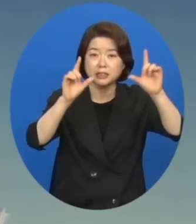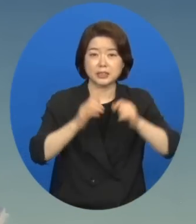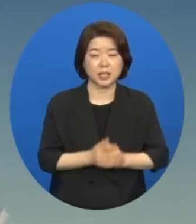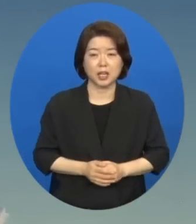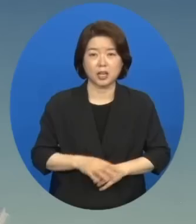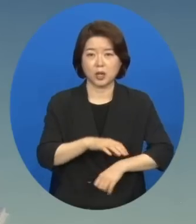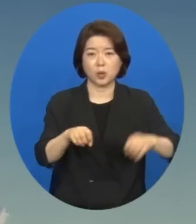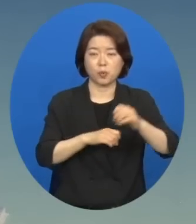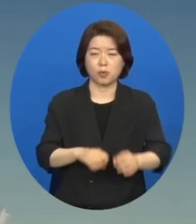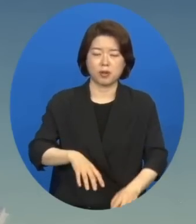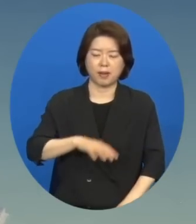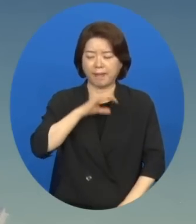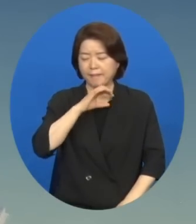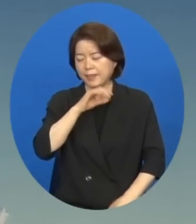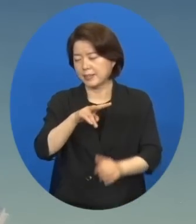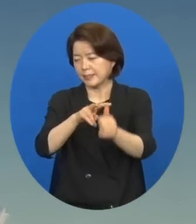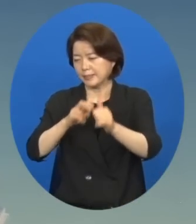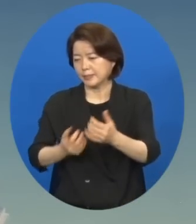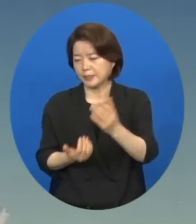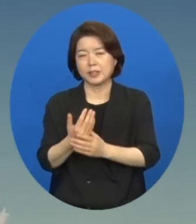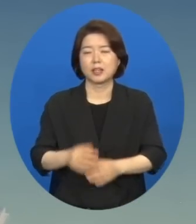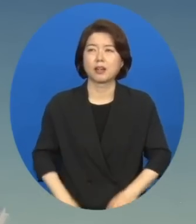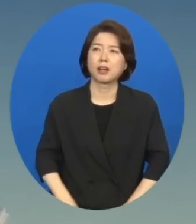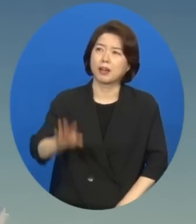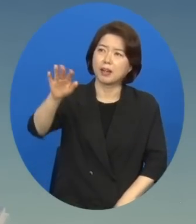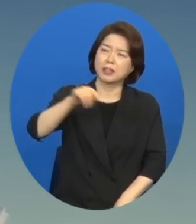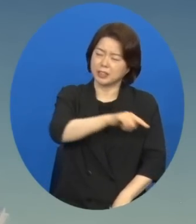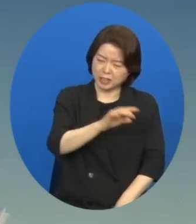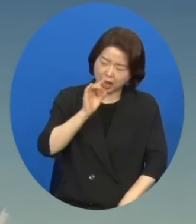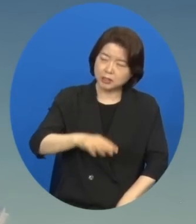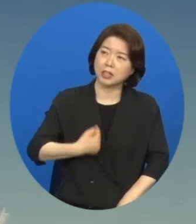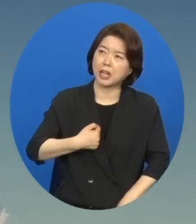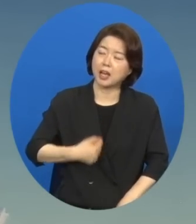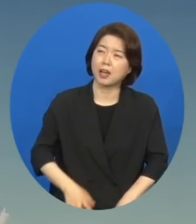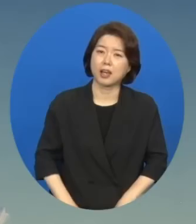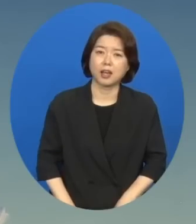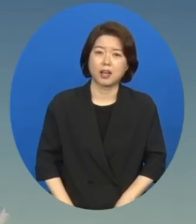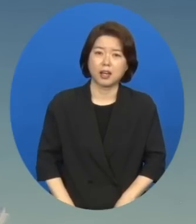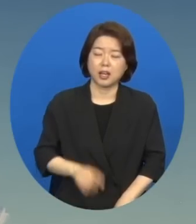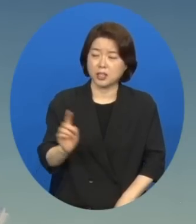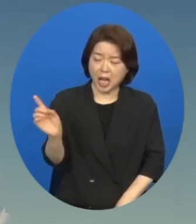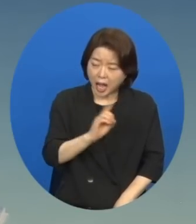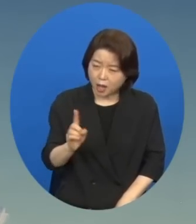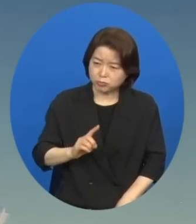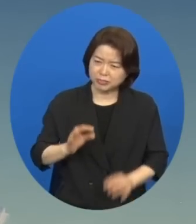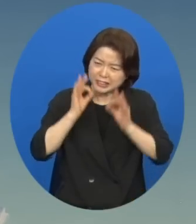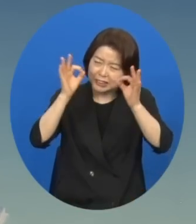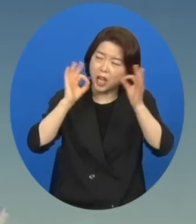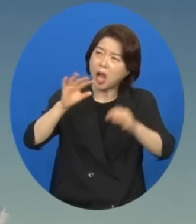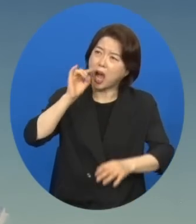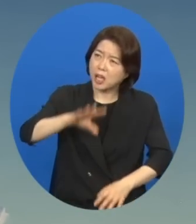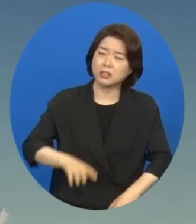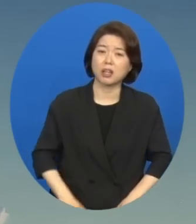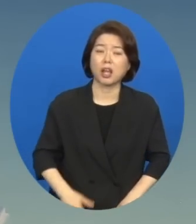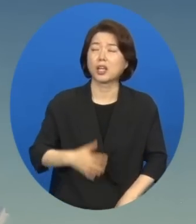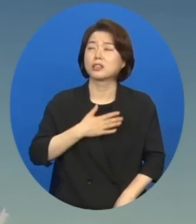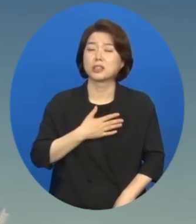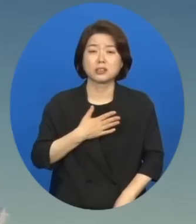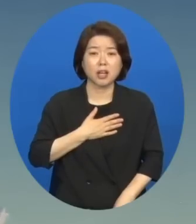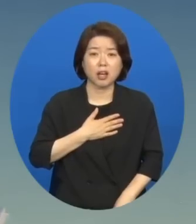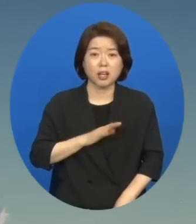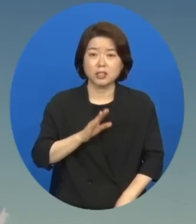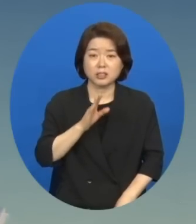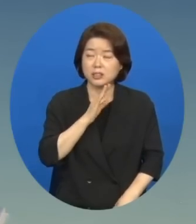오히려 원망하는 마음도 들더라고요. 하나님, 이거 안 되는 거잖아요. 이거 아무리 해도 안 되는 거잖아요. 저는